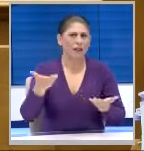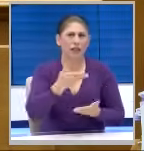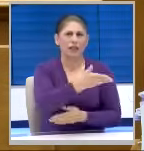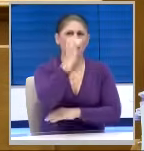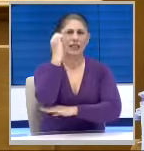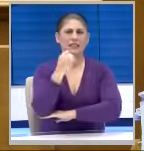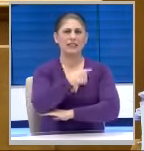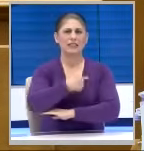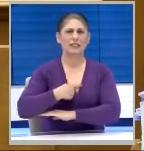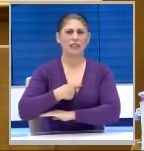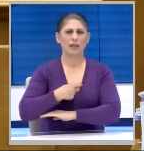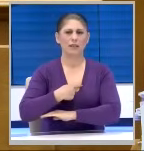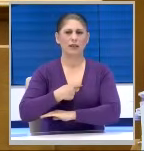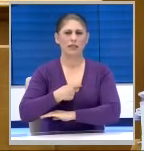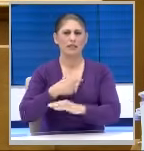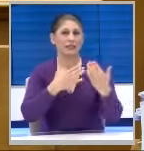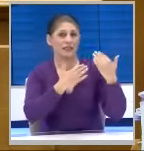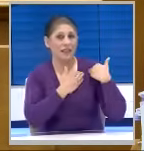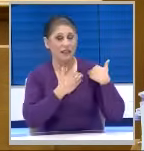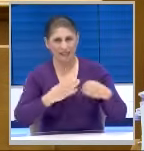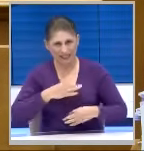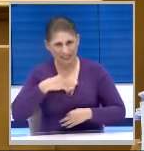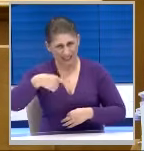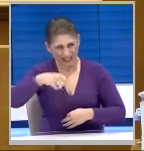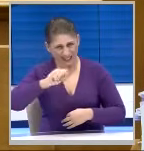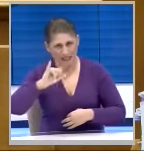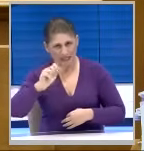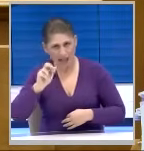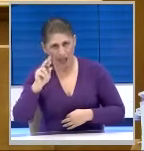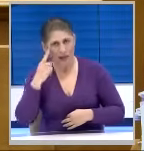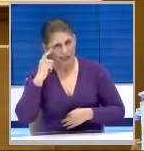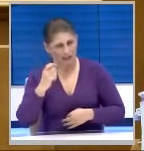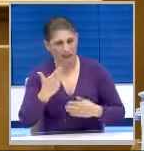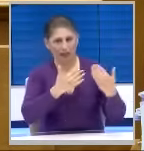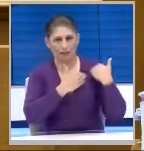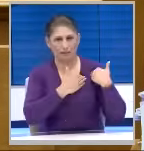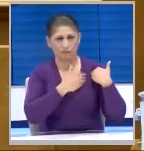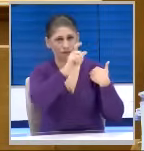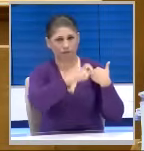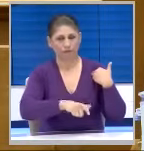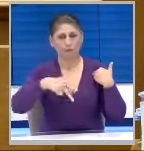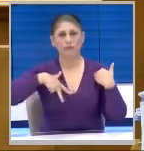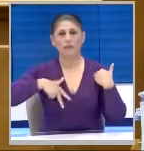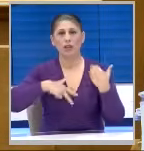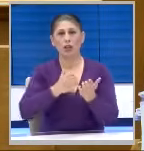σταθμάρχης ξέρετε τι ανέλαβε κύριε τσιάρα ξέρετε τι ανέλαβε που ήσασταν και υπουργός δικαιοσύνης στην κρίσιμη